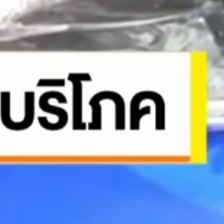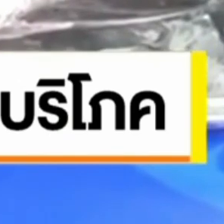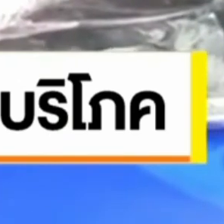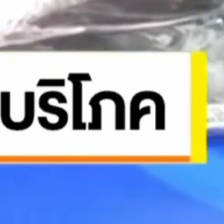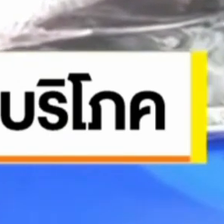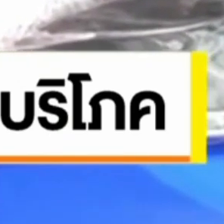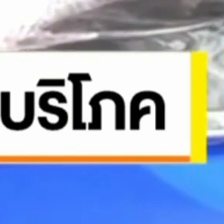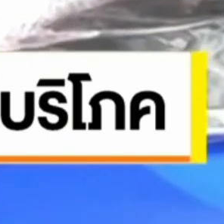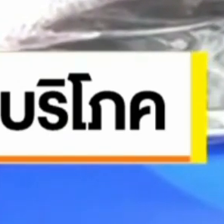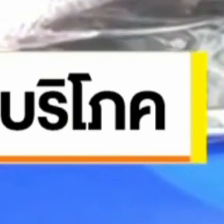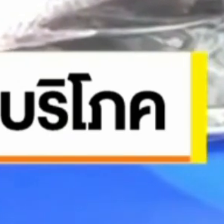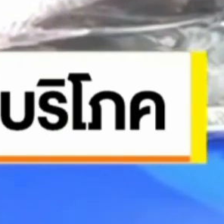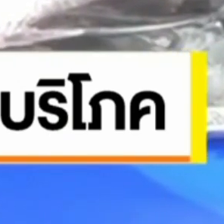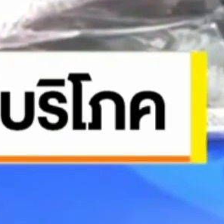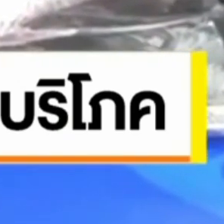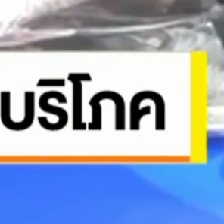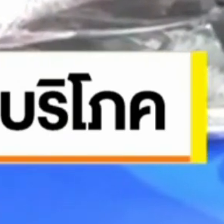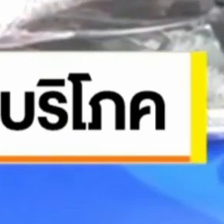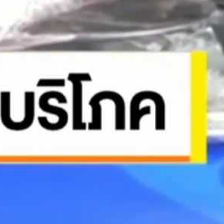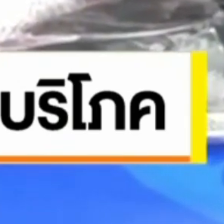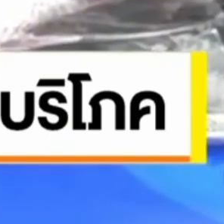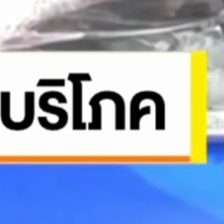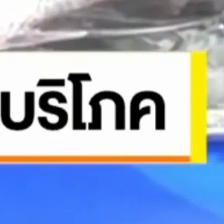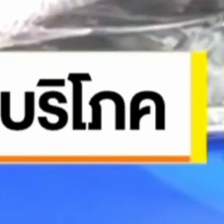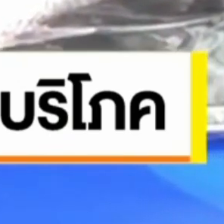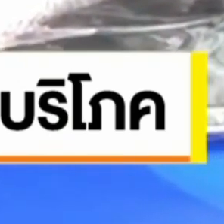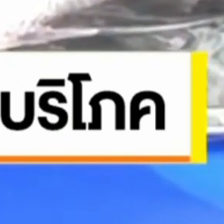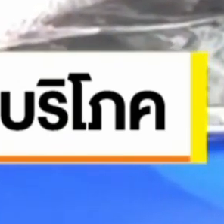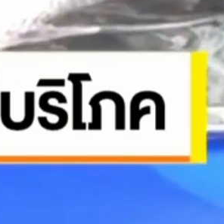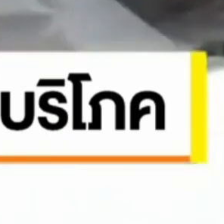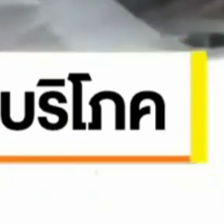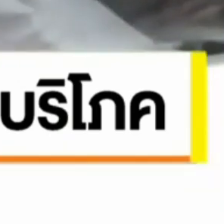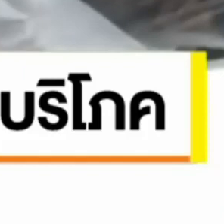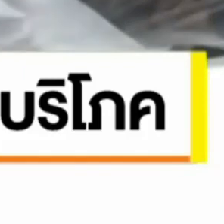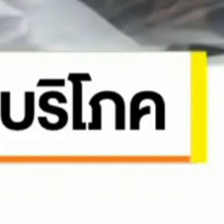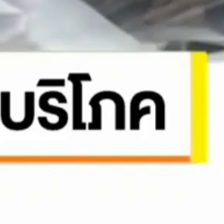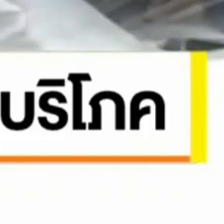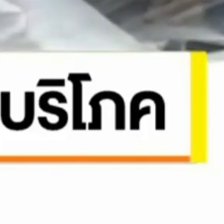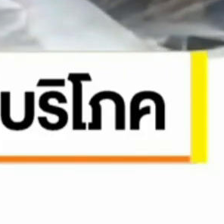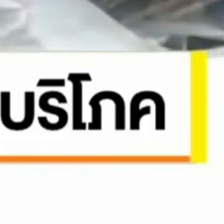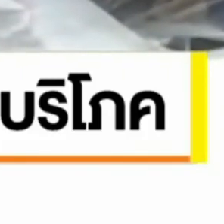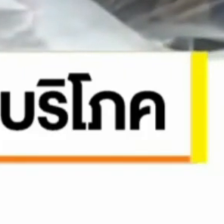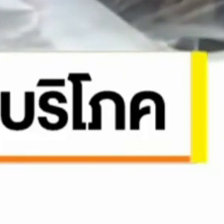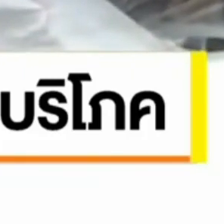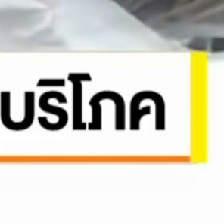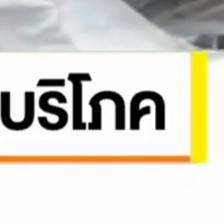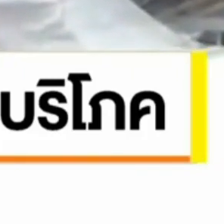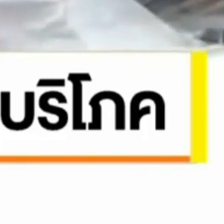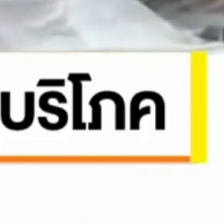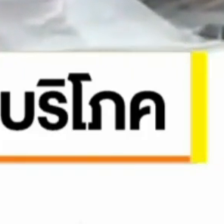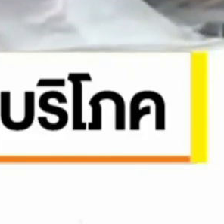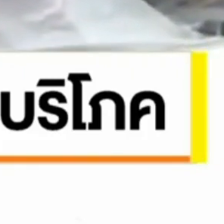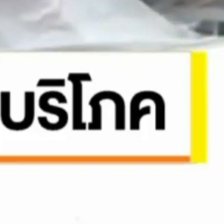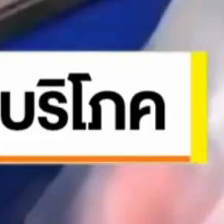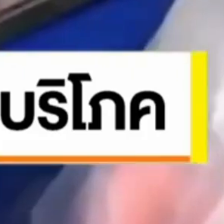คอื่นๆด้วยนะฮะไม่ใช่เฉพาะเรื่องของโควิด-19 คือมันต้องสะอาดหน่อยแล้วก็ที่สำคัญต้องปรุงให้สุกนะฮะก่อนที่จะรับประทาน